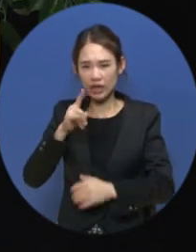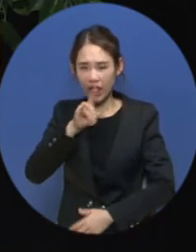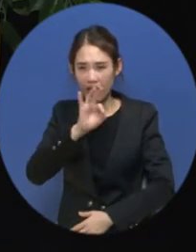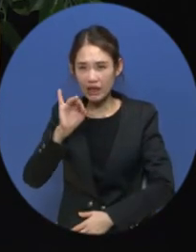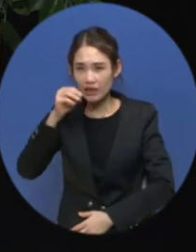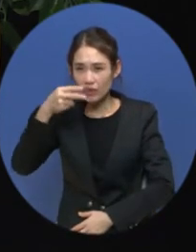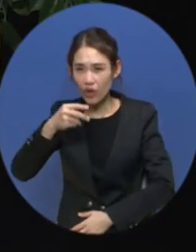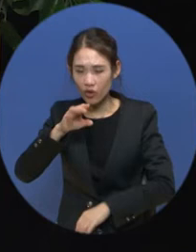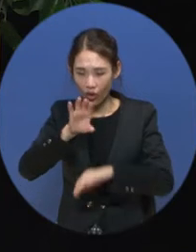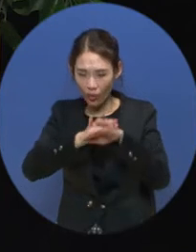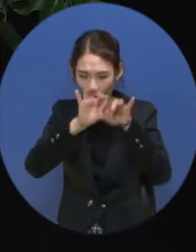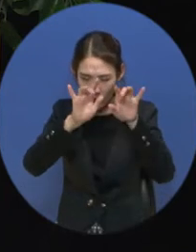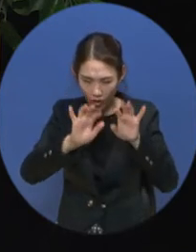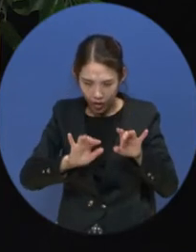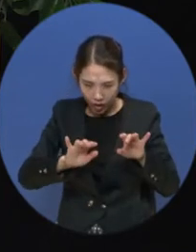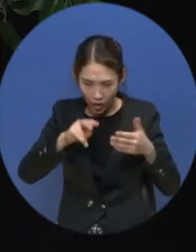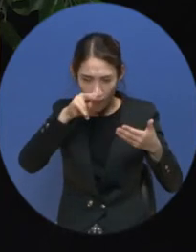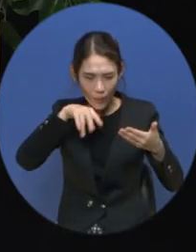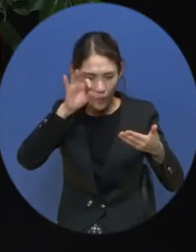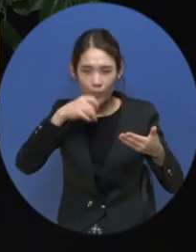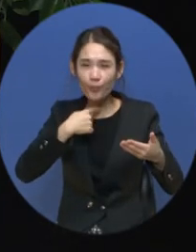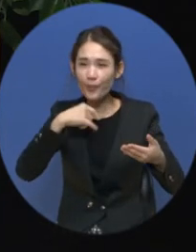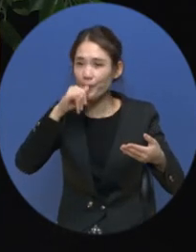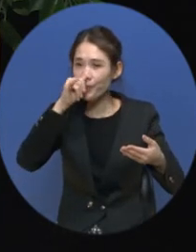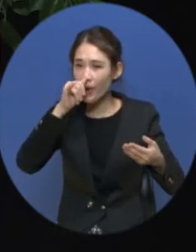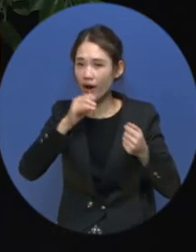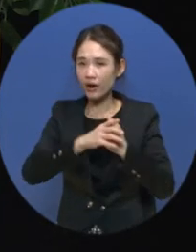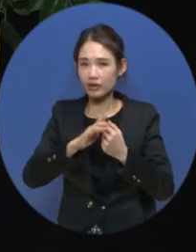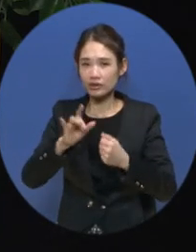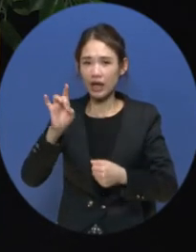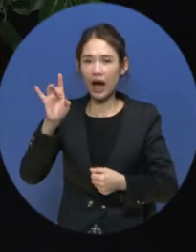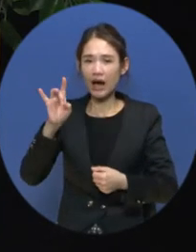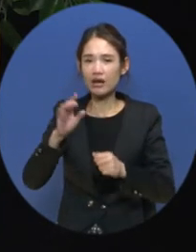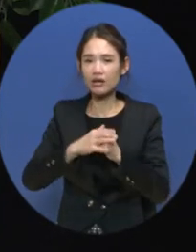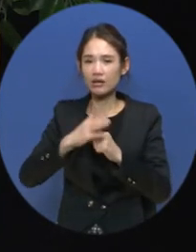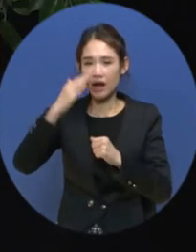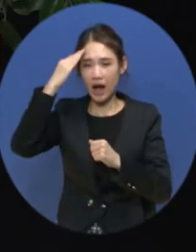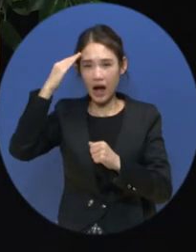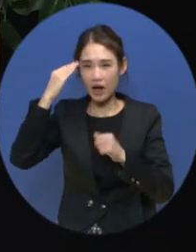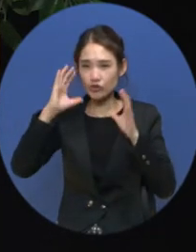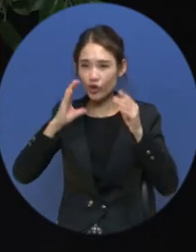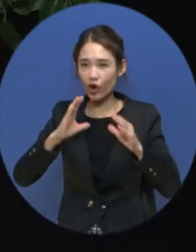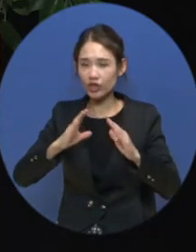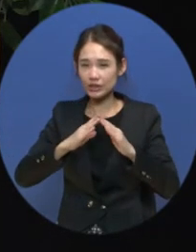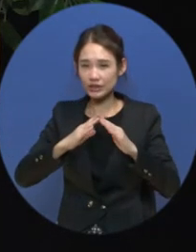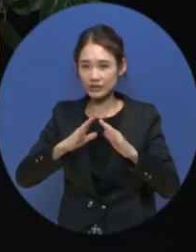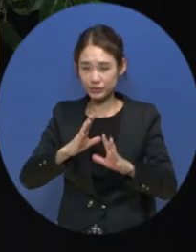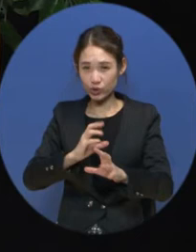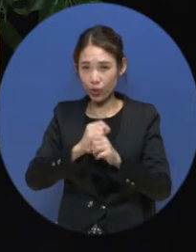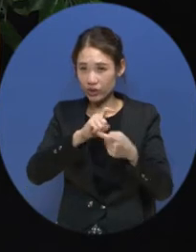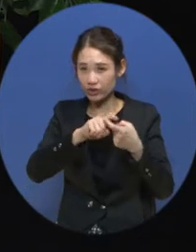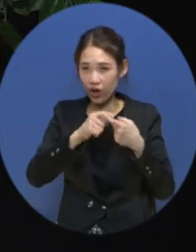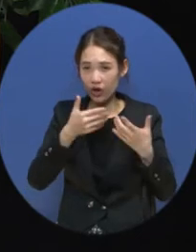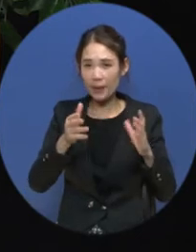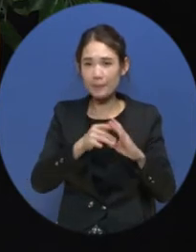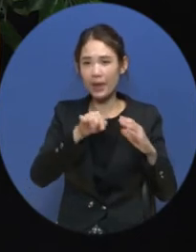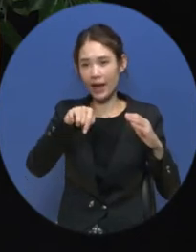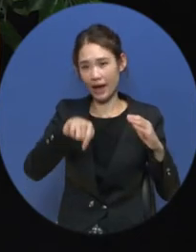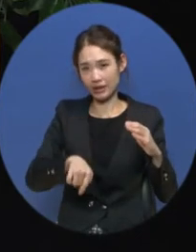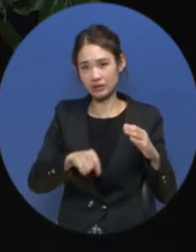것 같아요. 네. 그래서 사실은 우리가 그 한국 어린이집 총연합회에서